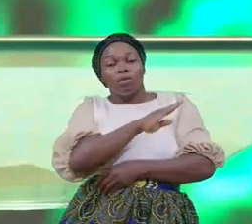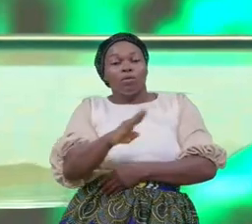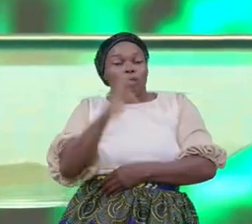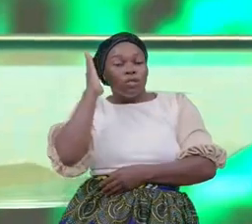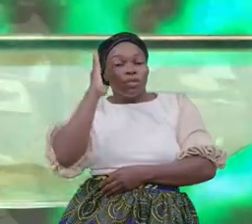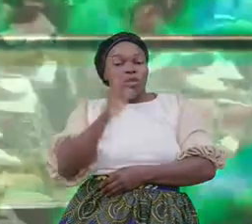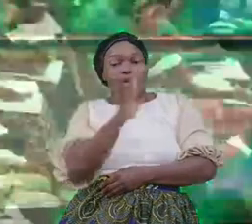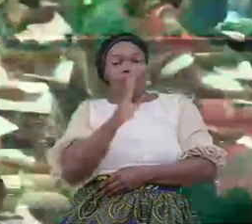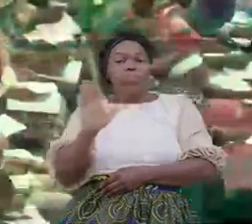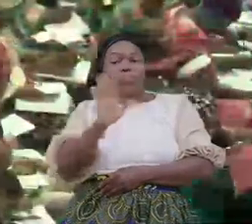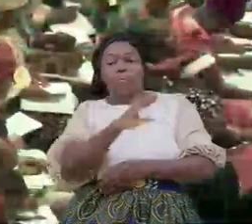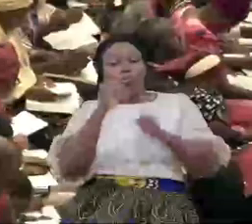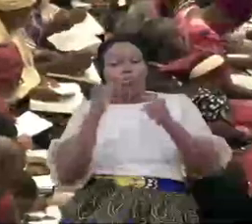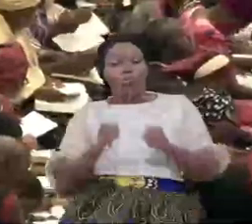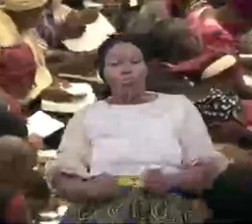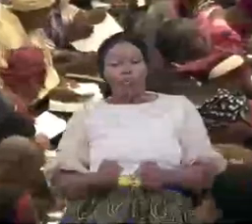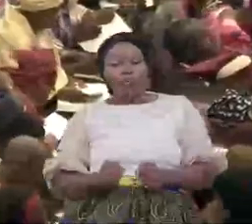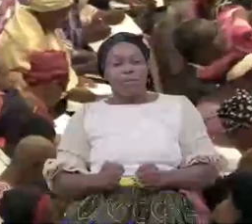sera votre salut.